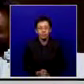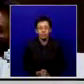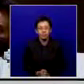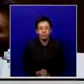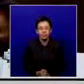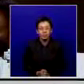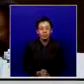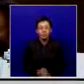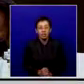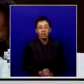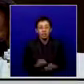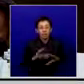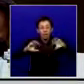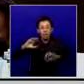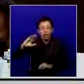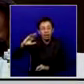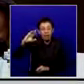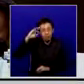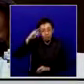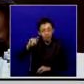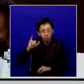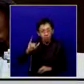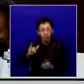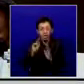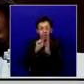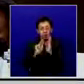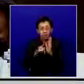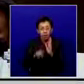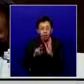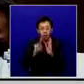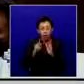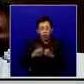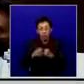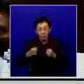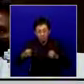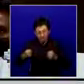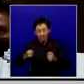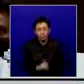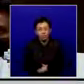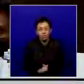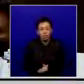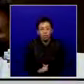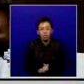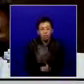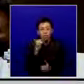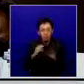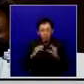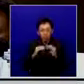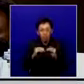ทำไมรัฐบาลประยุทธ์ขยายพ.ร.ก.ฉุกเฉินทำไมไม่ยอมเปิดวิสามัญ